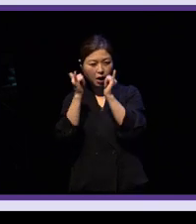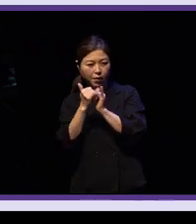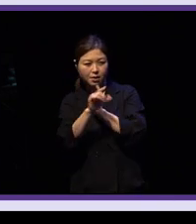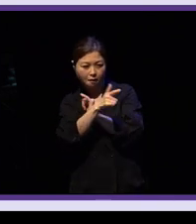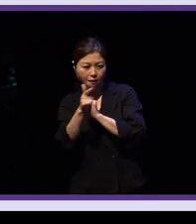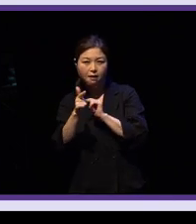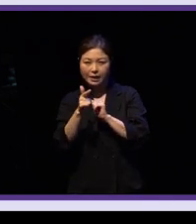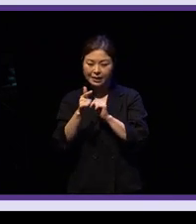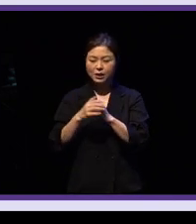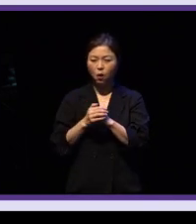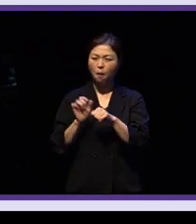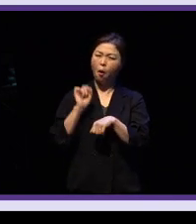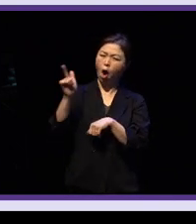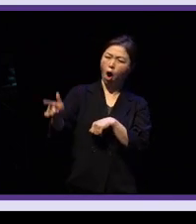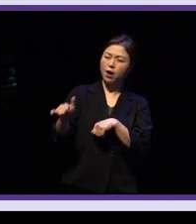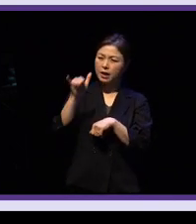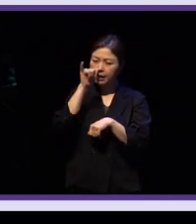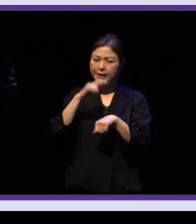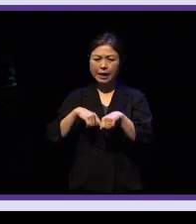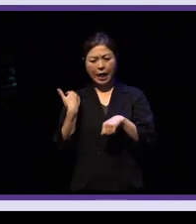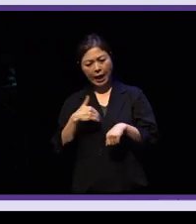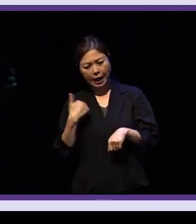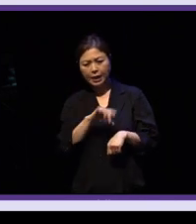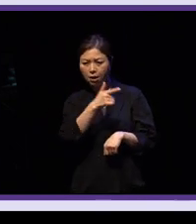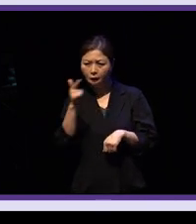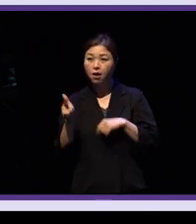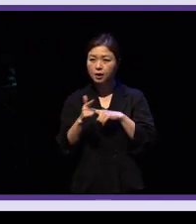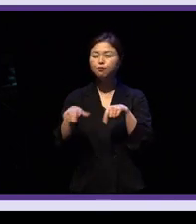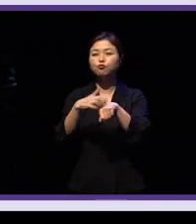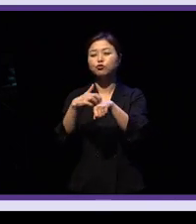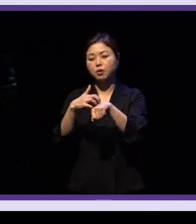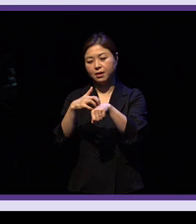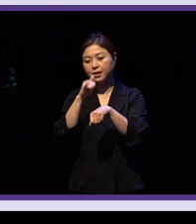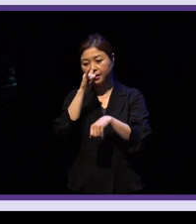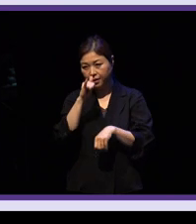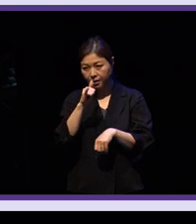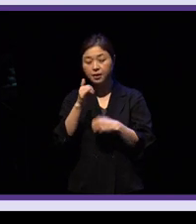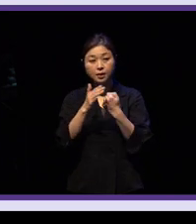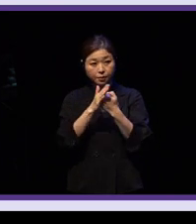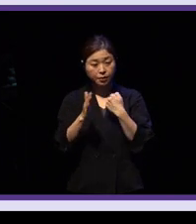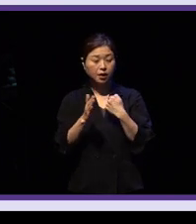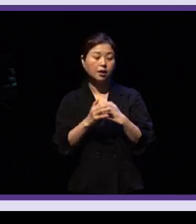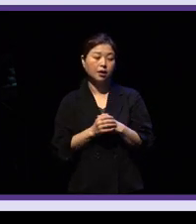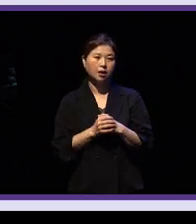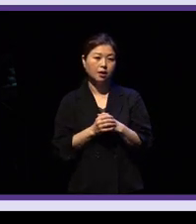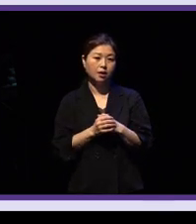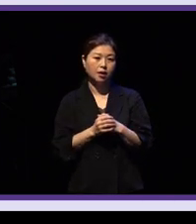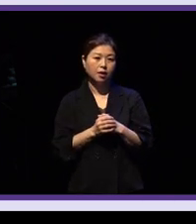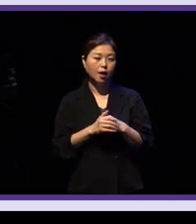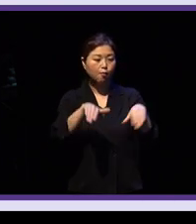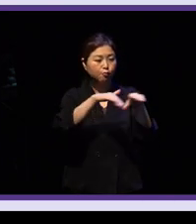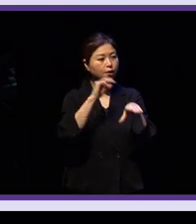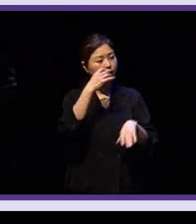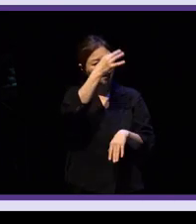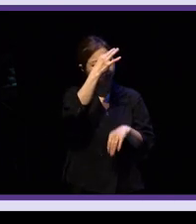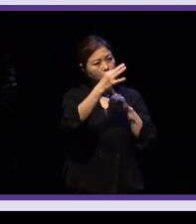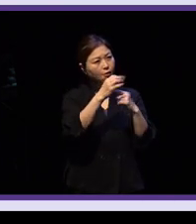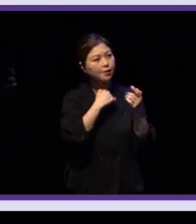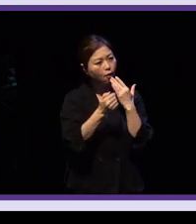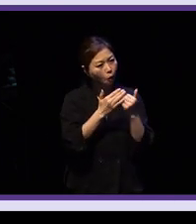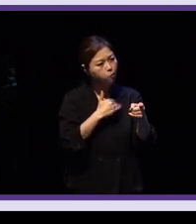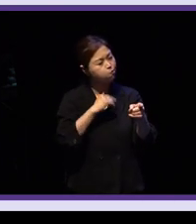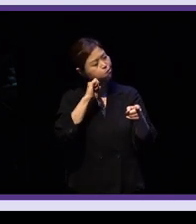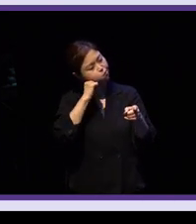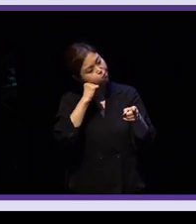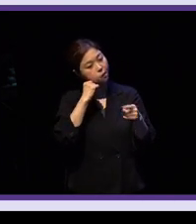그리고 지리적인 시간적인 여러가지 장애 요인들로 인해서 사실 쉽게 문화예술 프로그램을 접하기 힘든